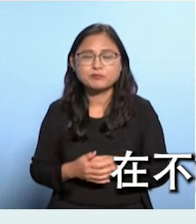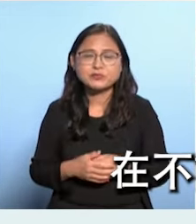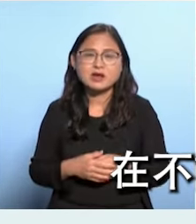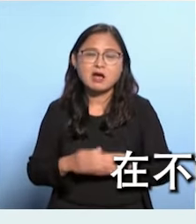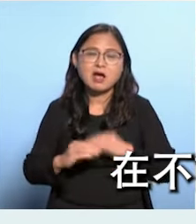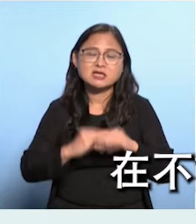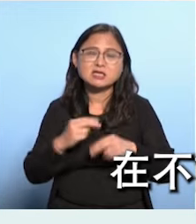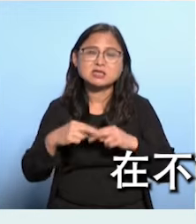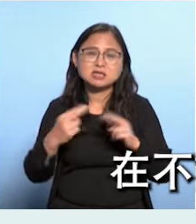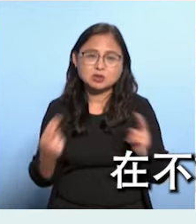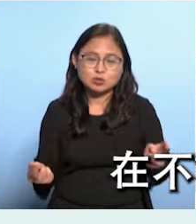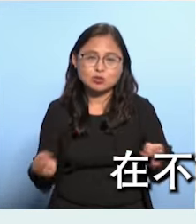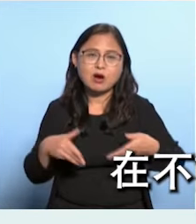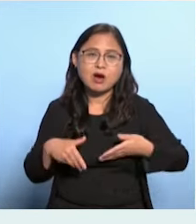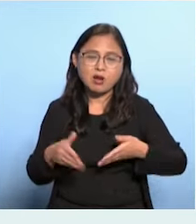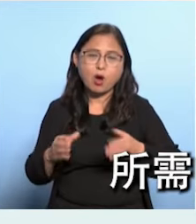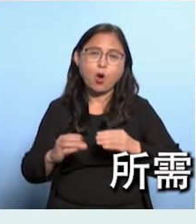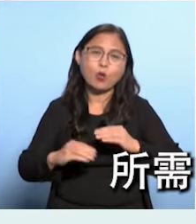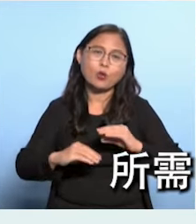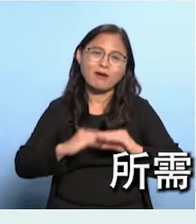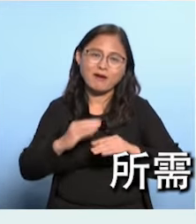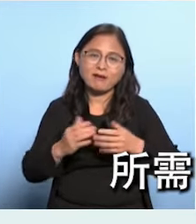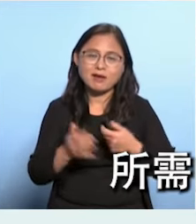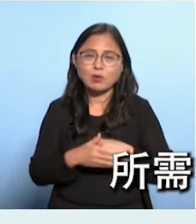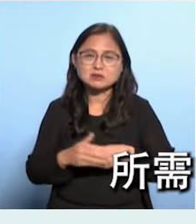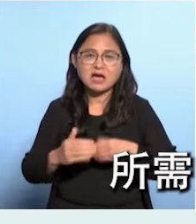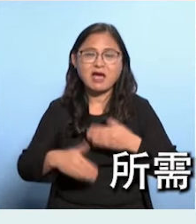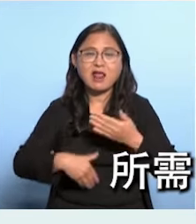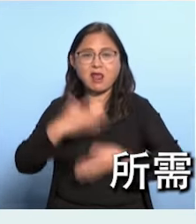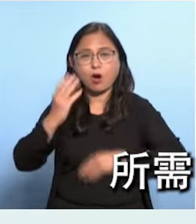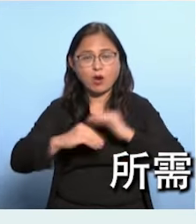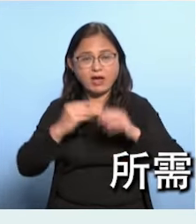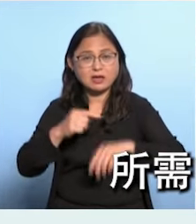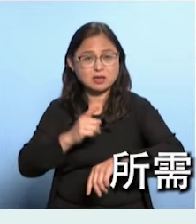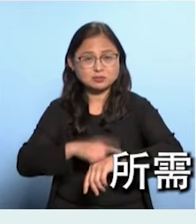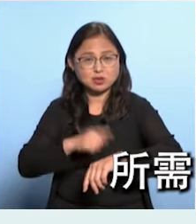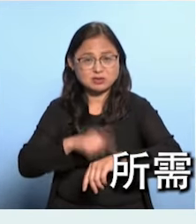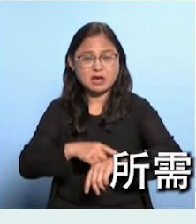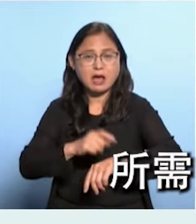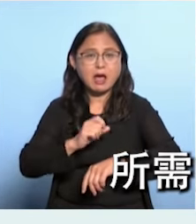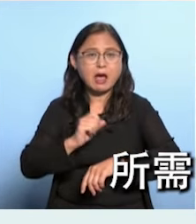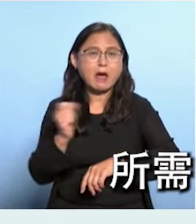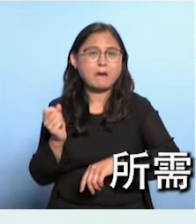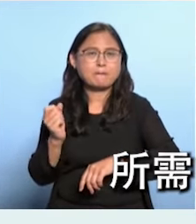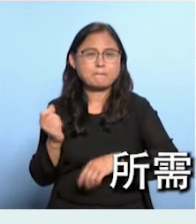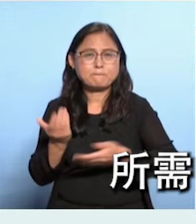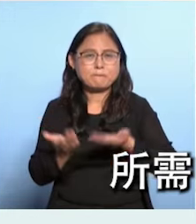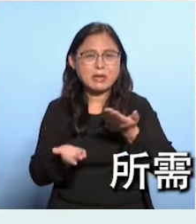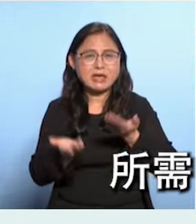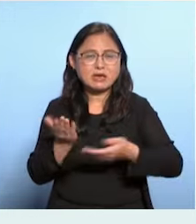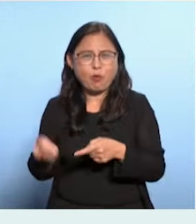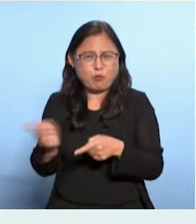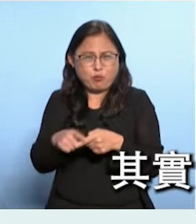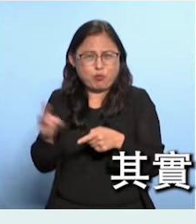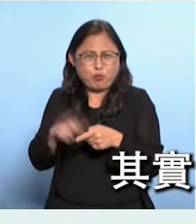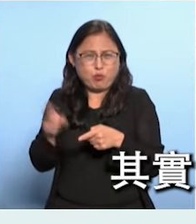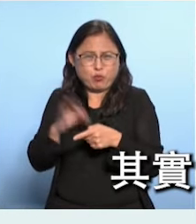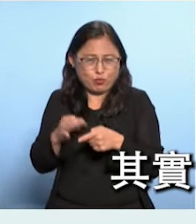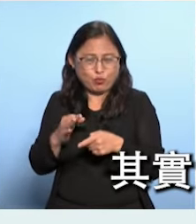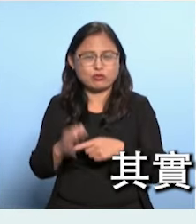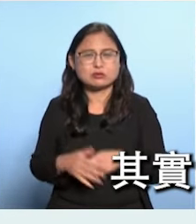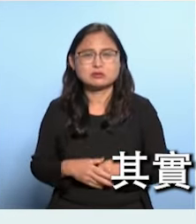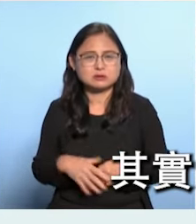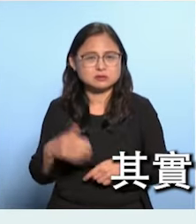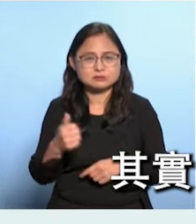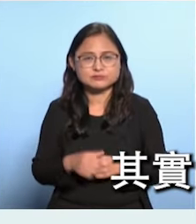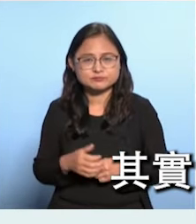橋、起路還是起樓，所需的時間往往比內地是以倍計。其實大